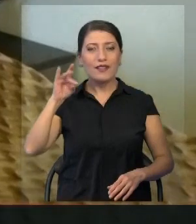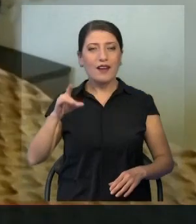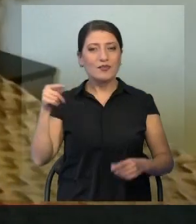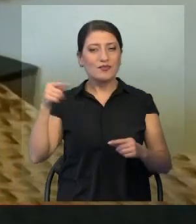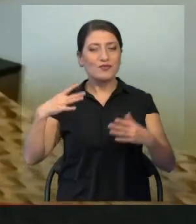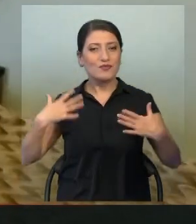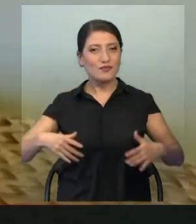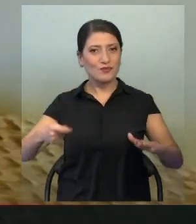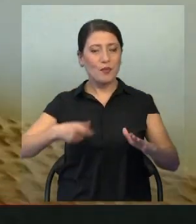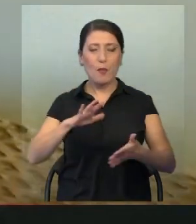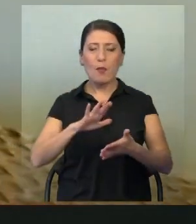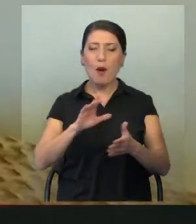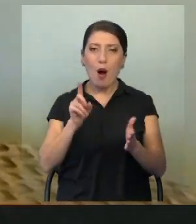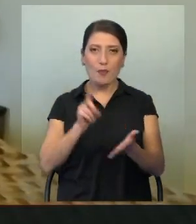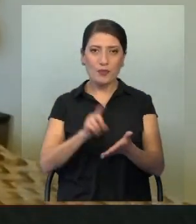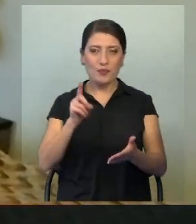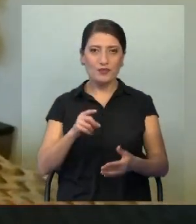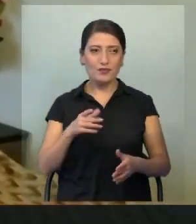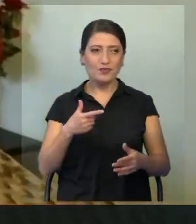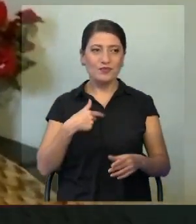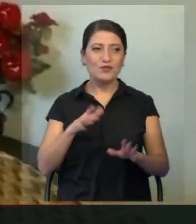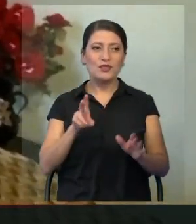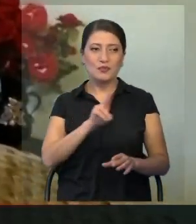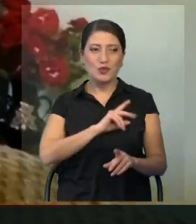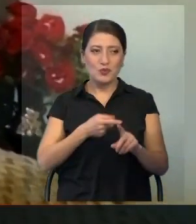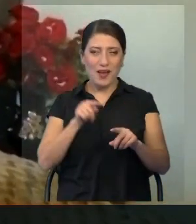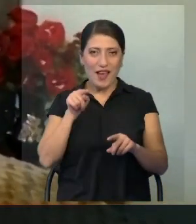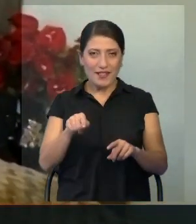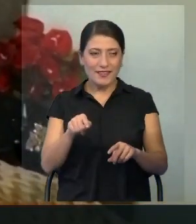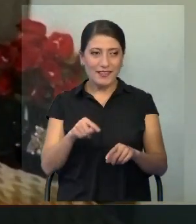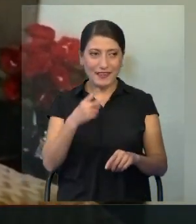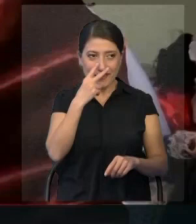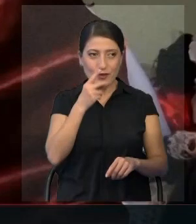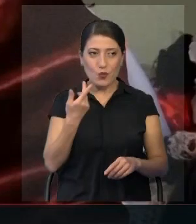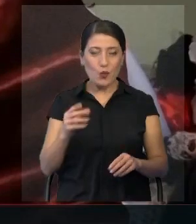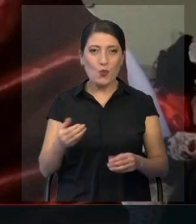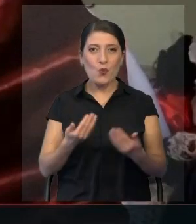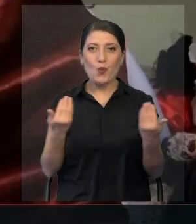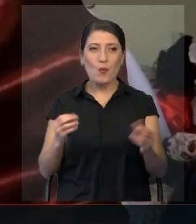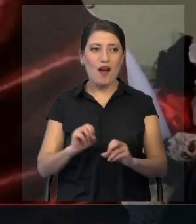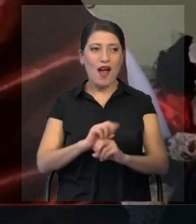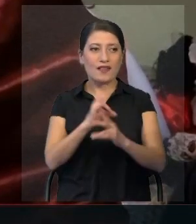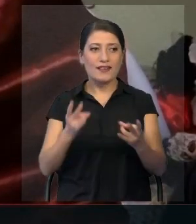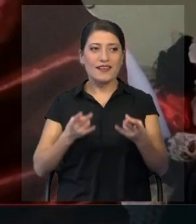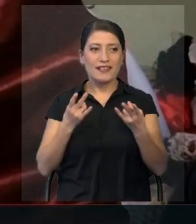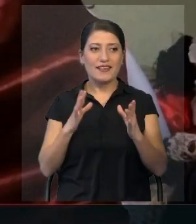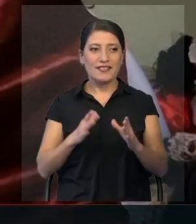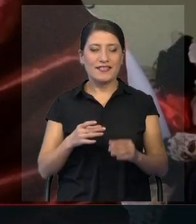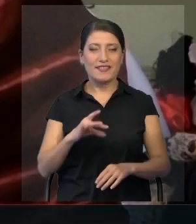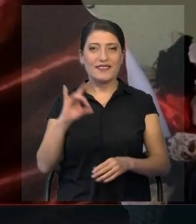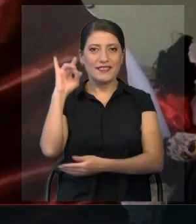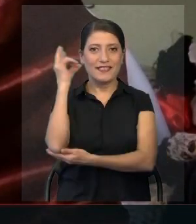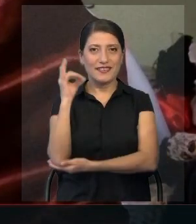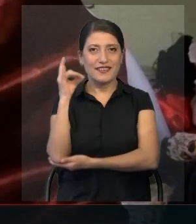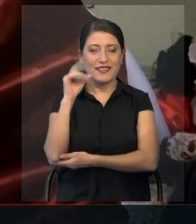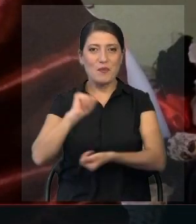օգտագործում, պարտադիր պայման է։ Ամենասիրածս սա է։ Տեսնենք այսում հարսանիքին նվեր է կստանա։